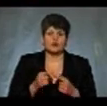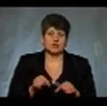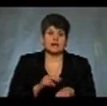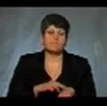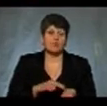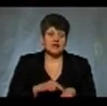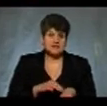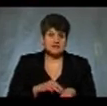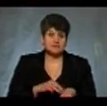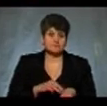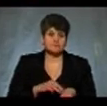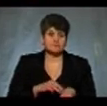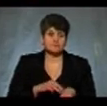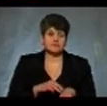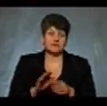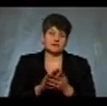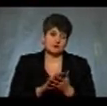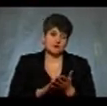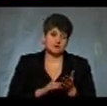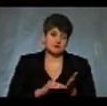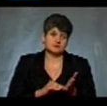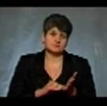поліції, пишеться заява,